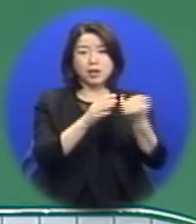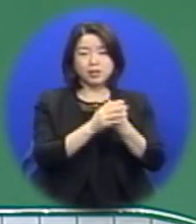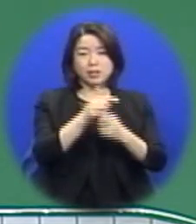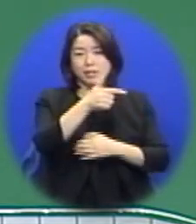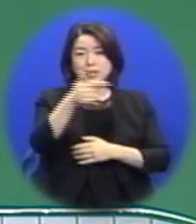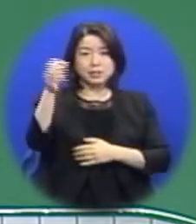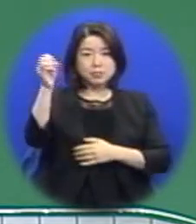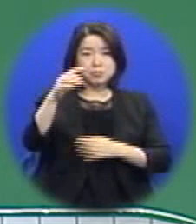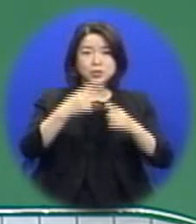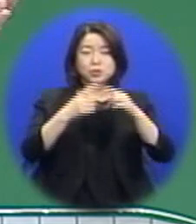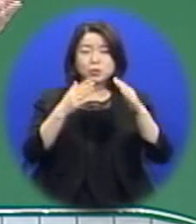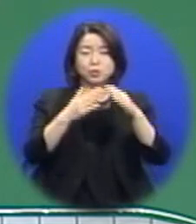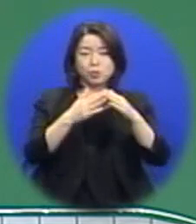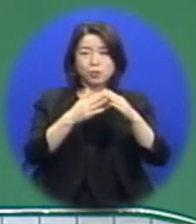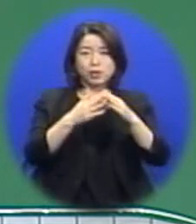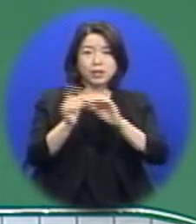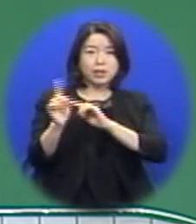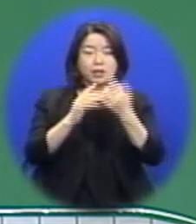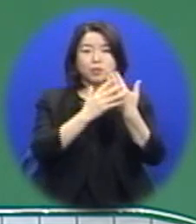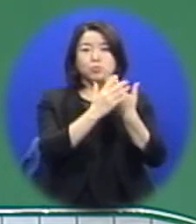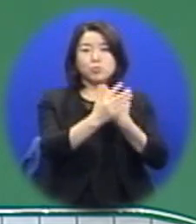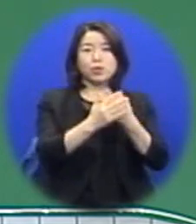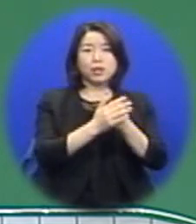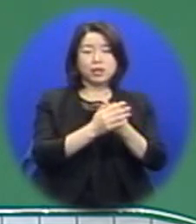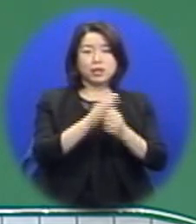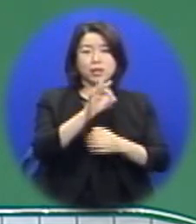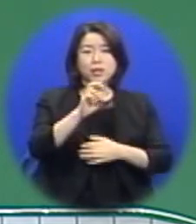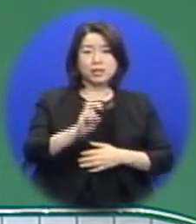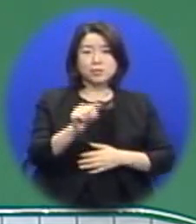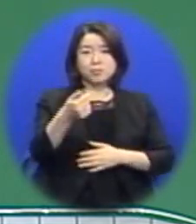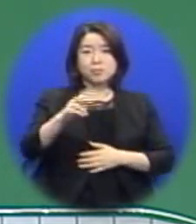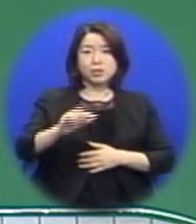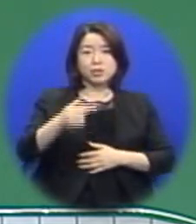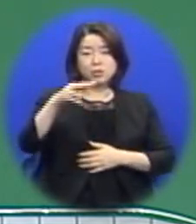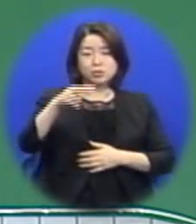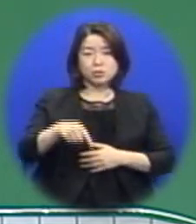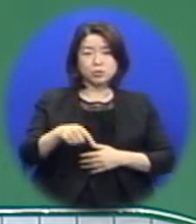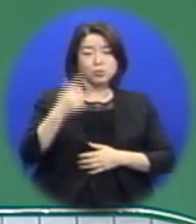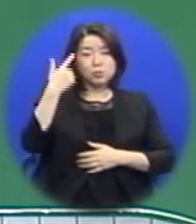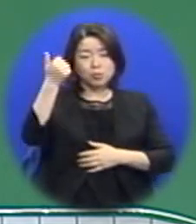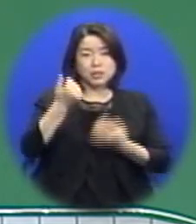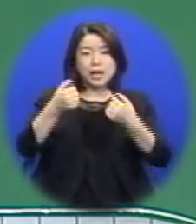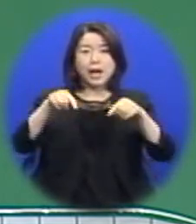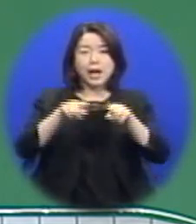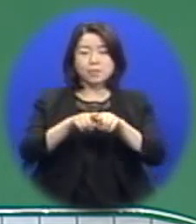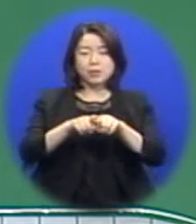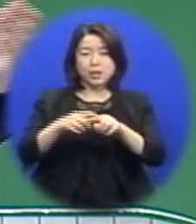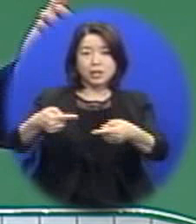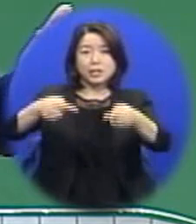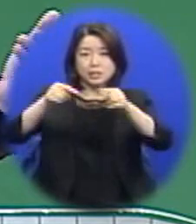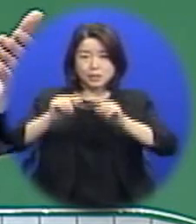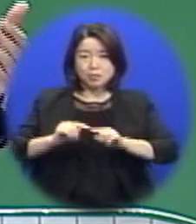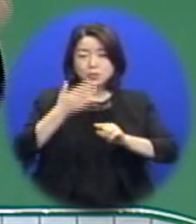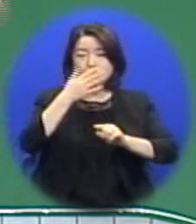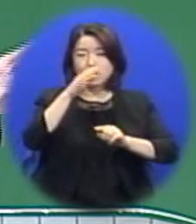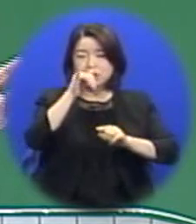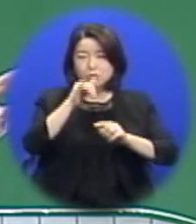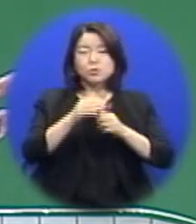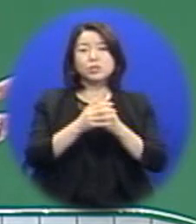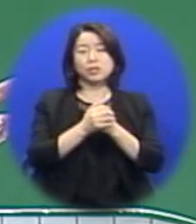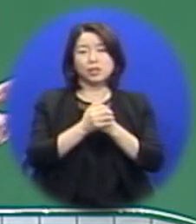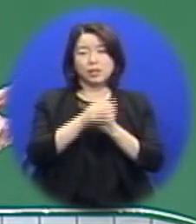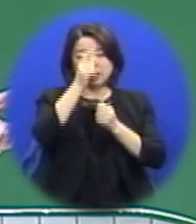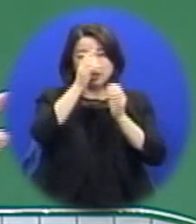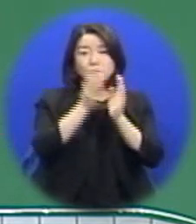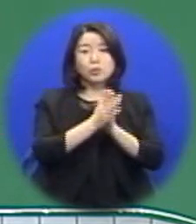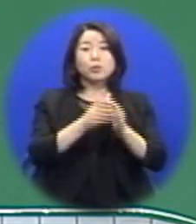때 이면수 목사님도 함께 그 자리에 참여할 수 있도록 우리 기도합시다. 근데 그게 정말 꿈과 같이